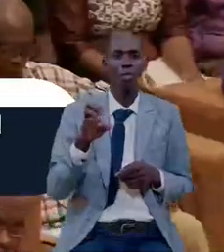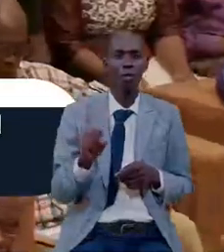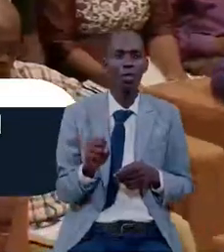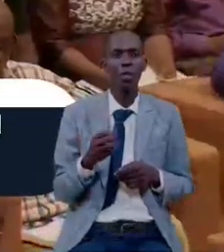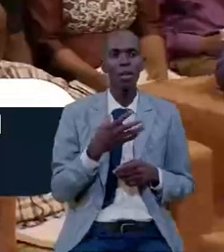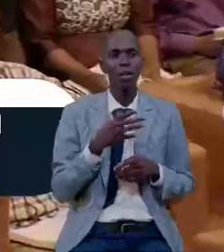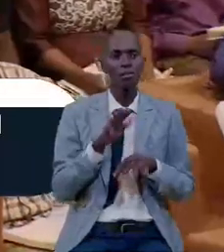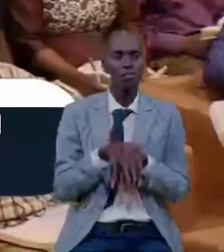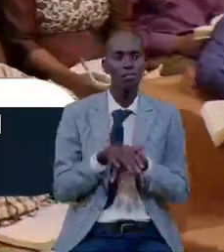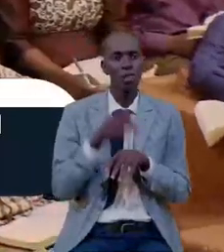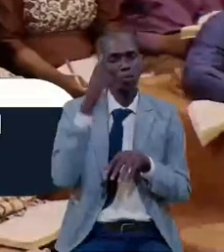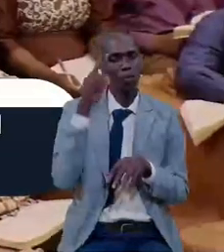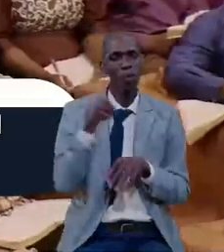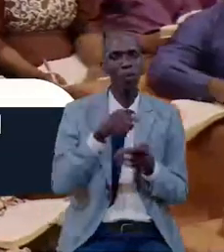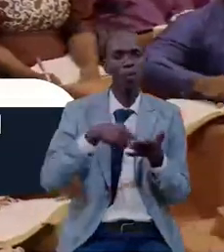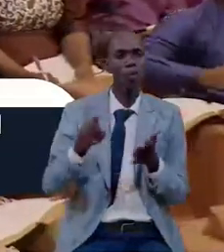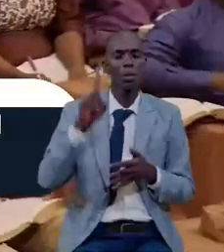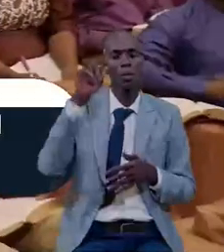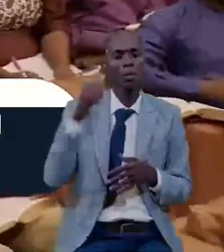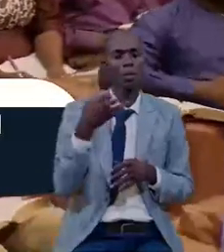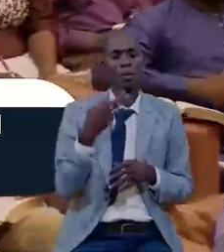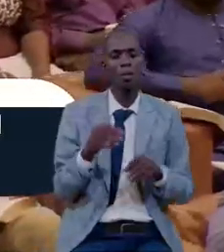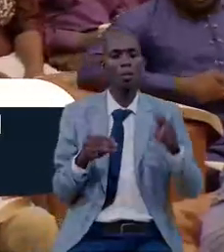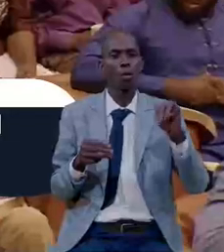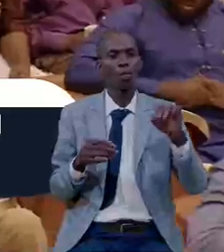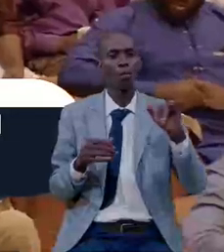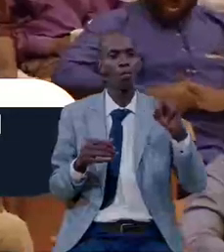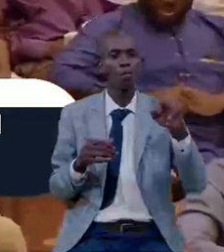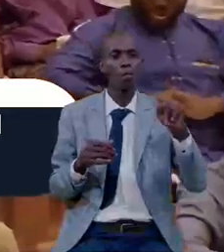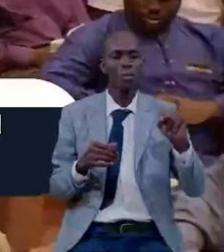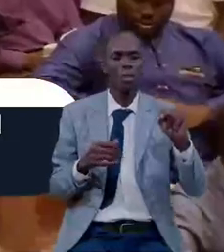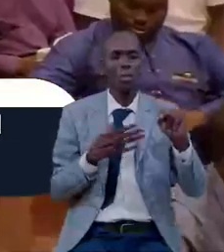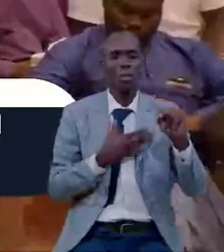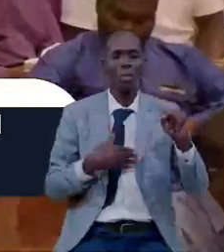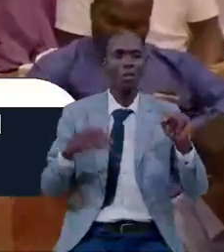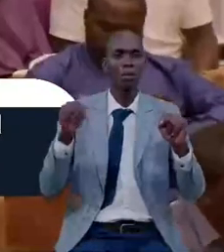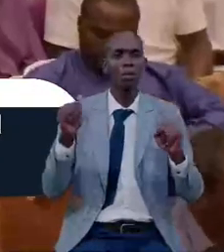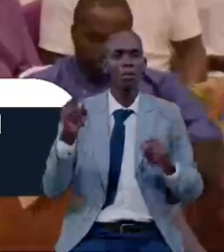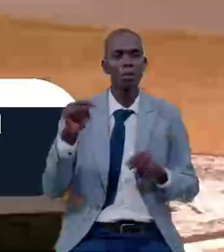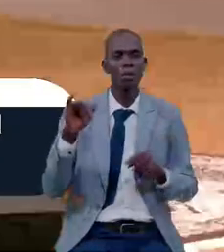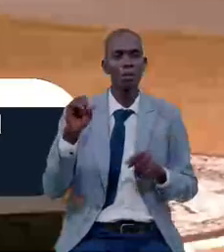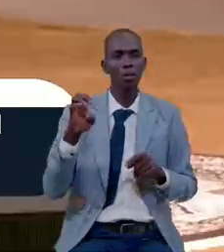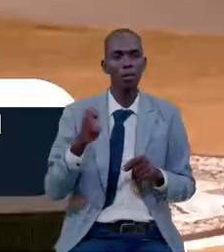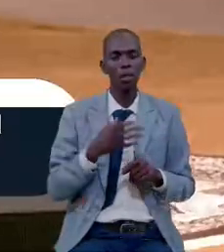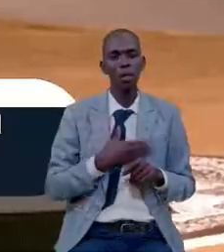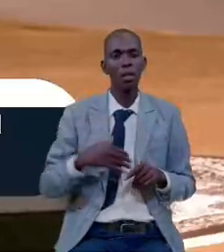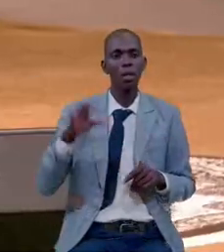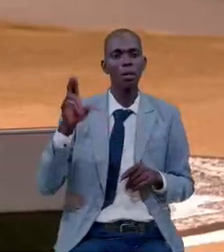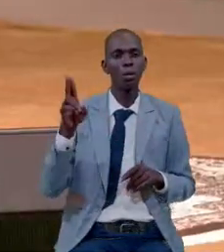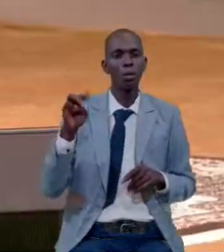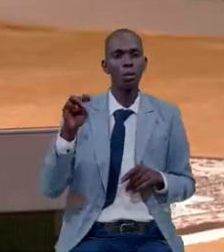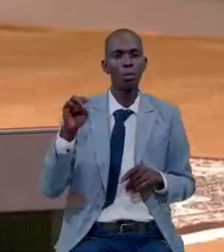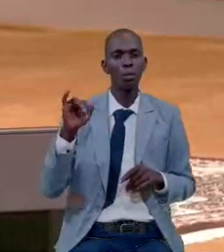de l'aneth et du cumin, et que vous laissez ce qui est plus important dans la